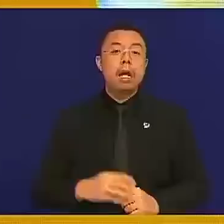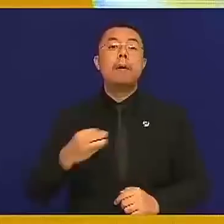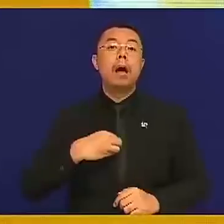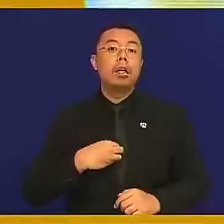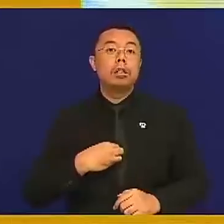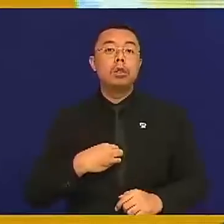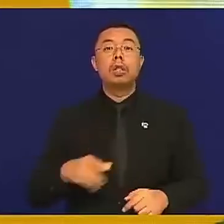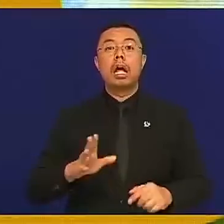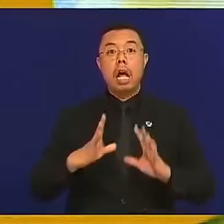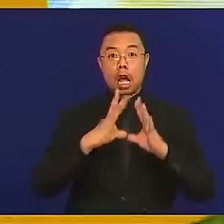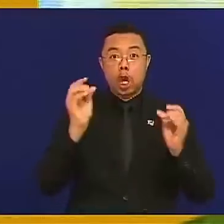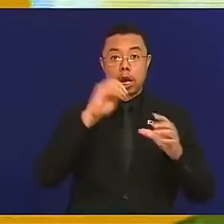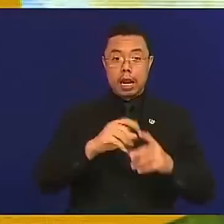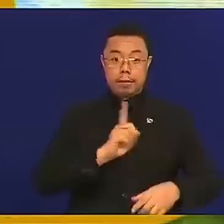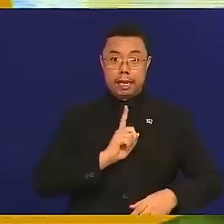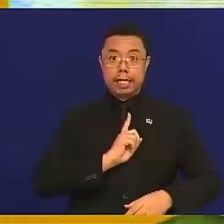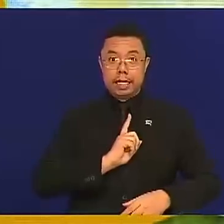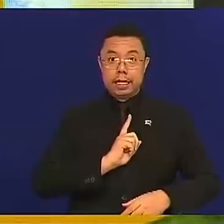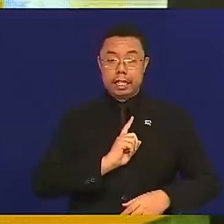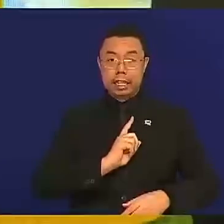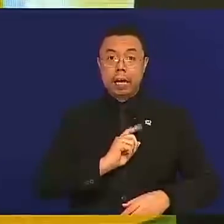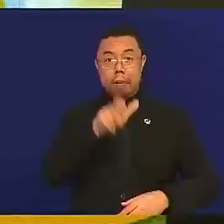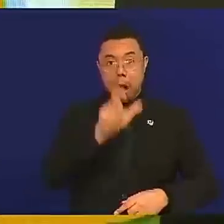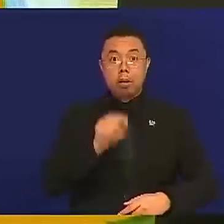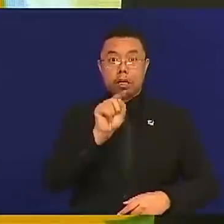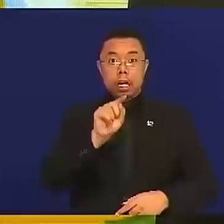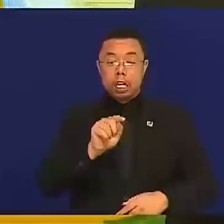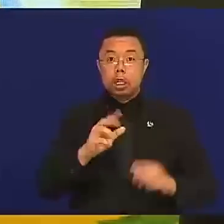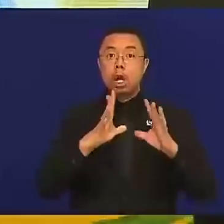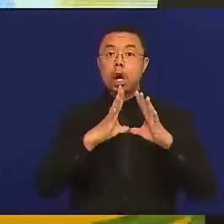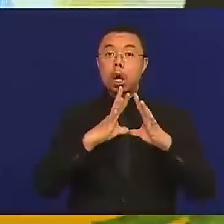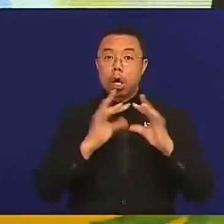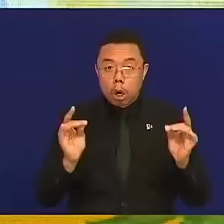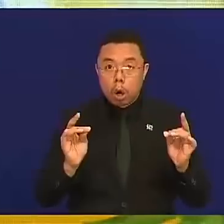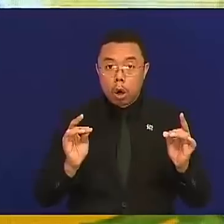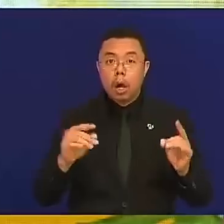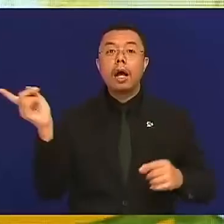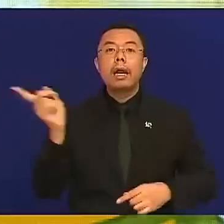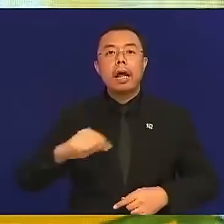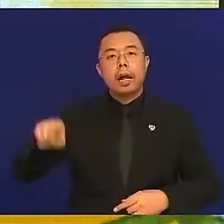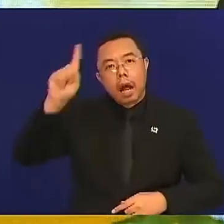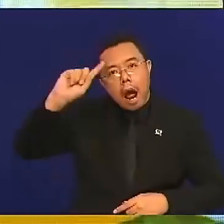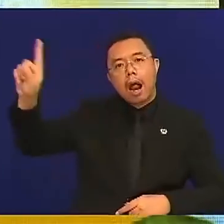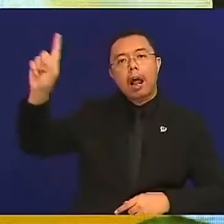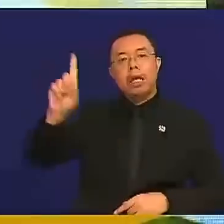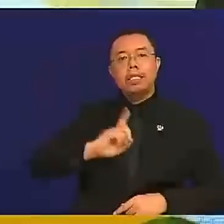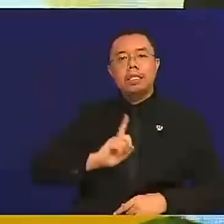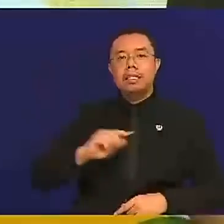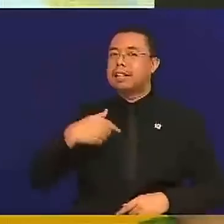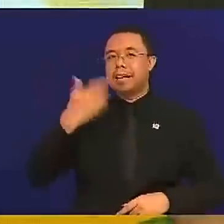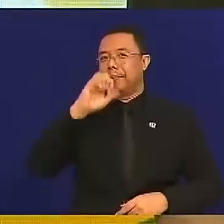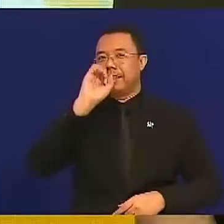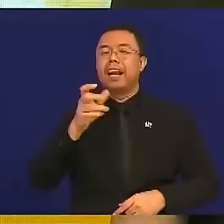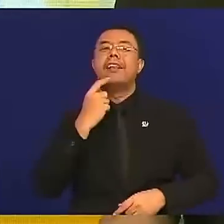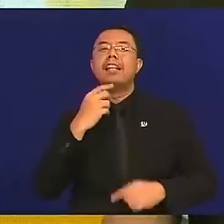Maksudnya bahwa roh di dalam diri manusia itu roh yang berasal dari Allah. Saya tidak